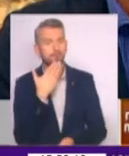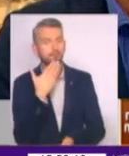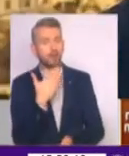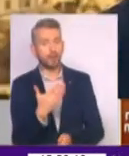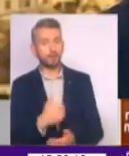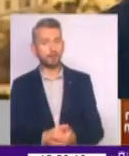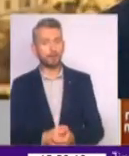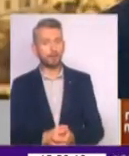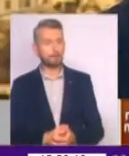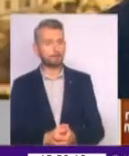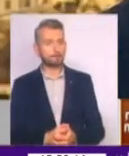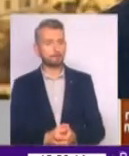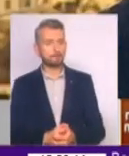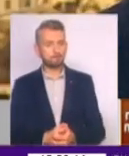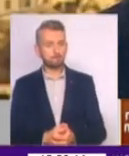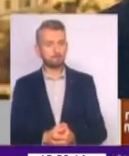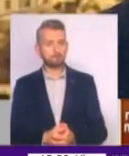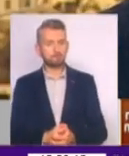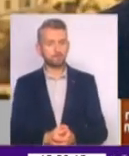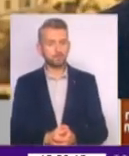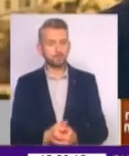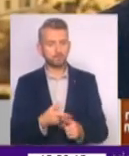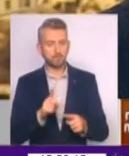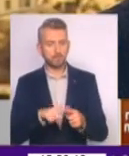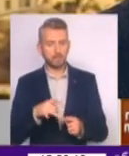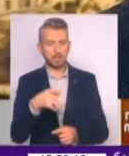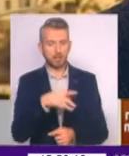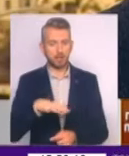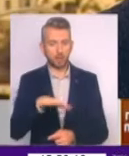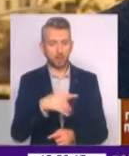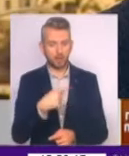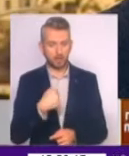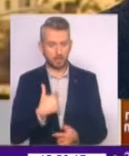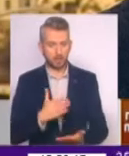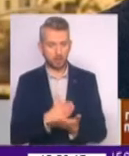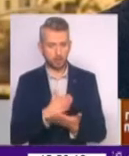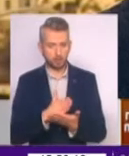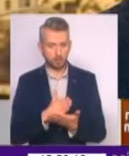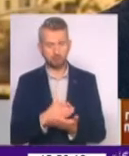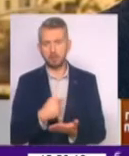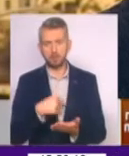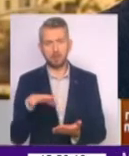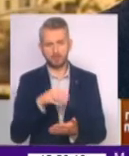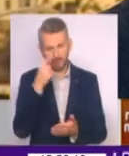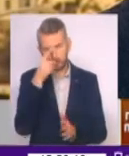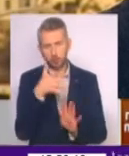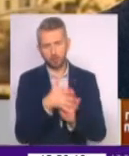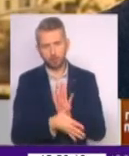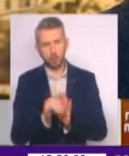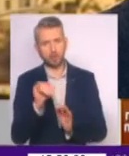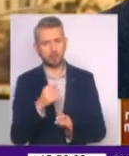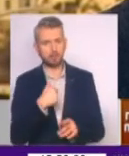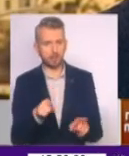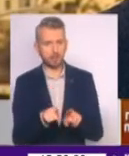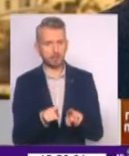проблема, оскільки це район, де я знаходжусь, да? Мені все це зрозуміло, і я так